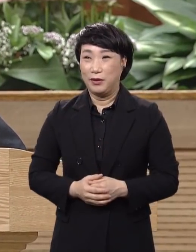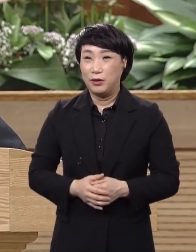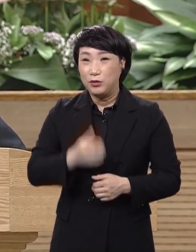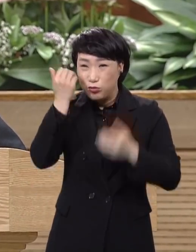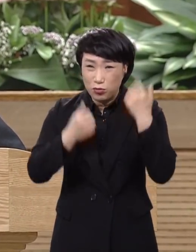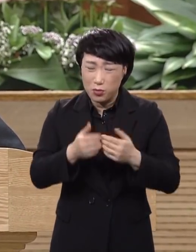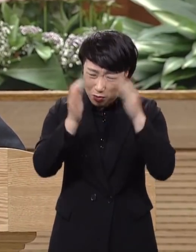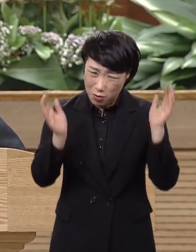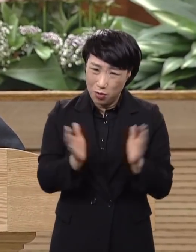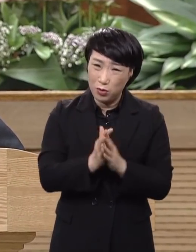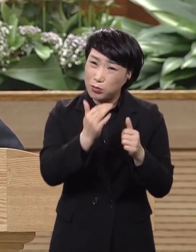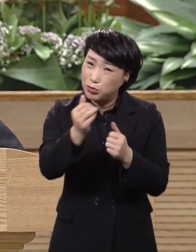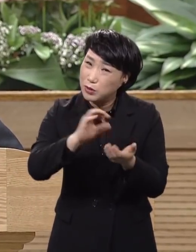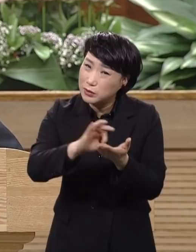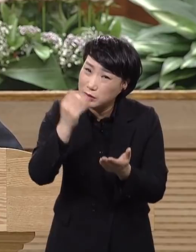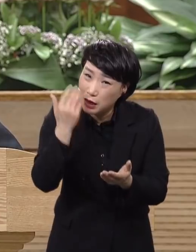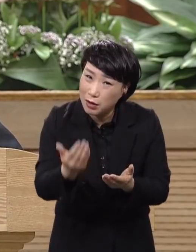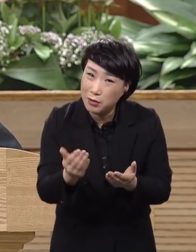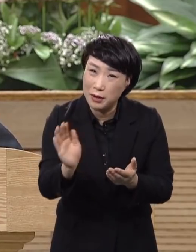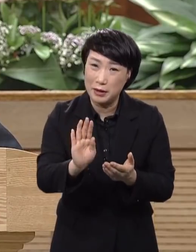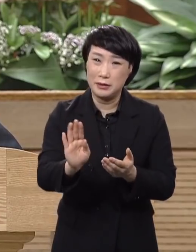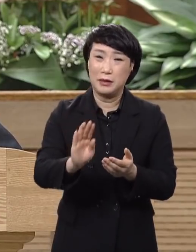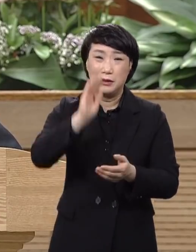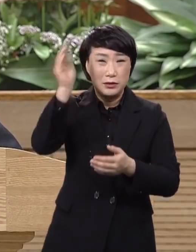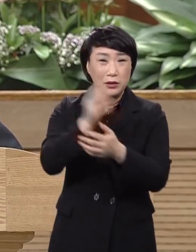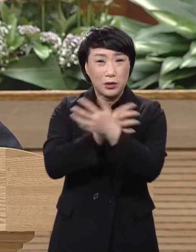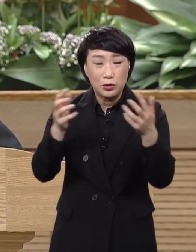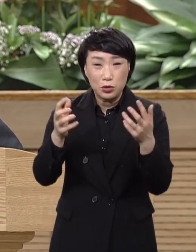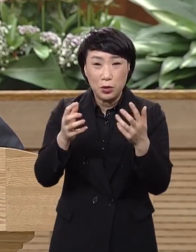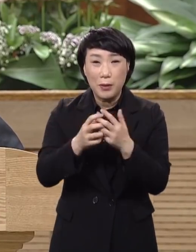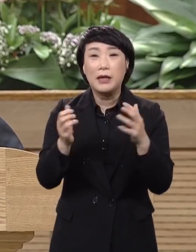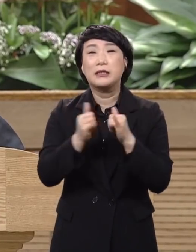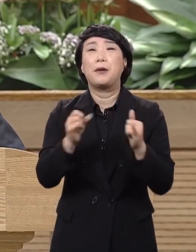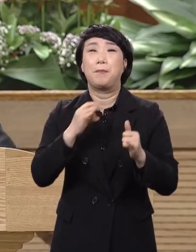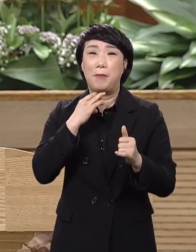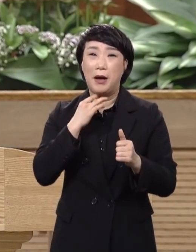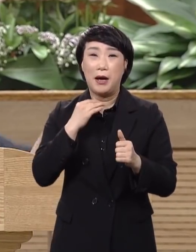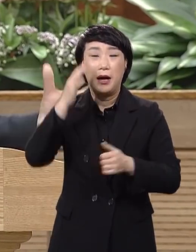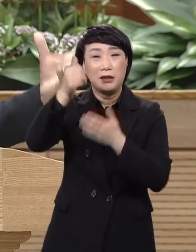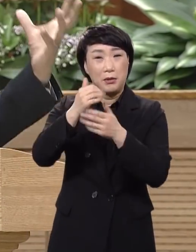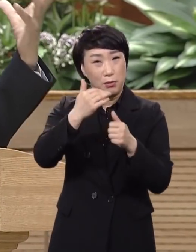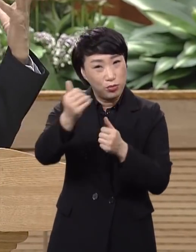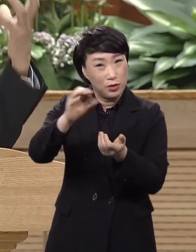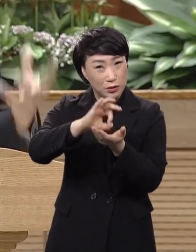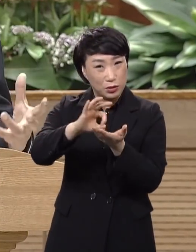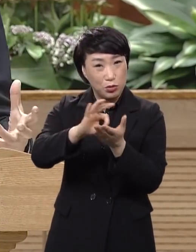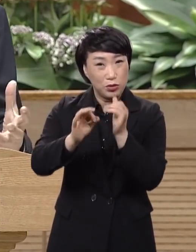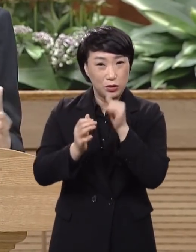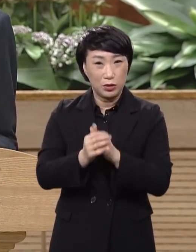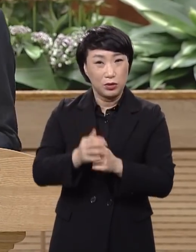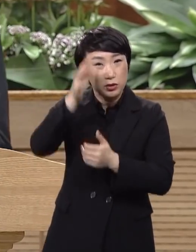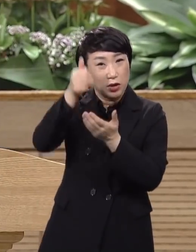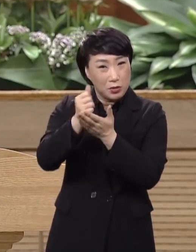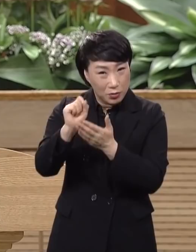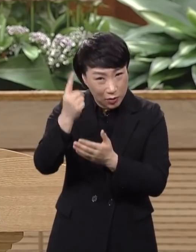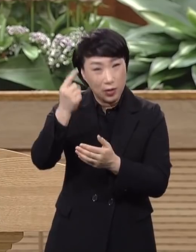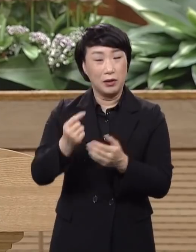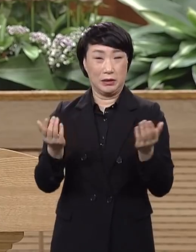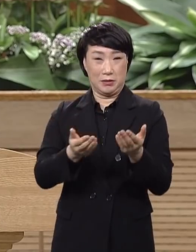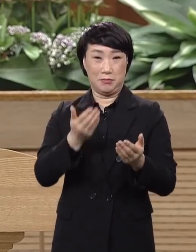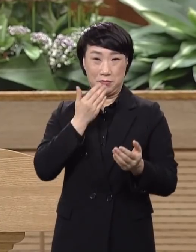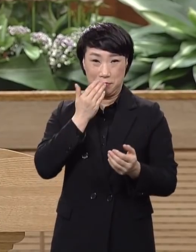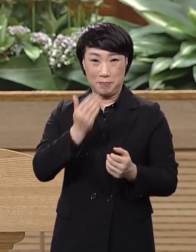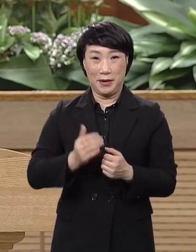아무나 그렇거느냐? 성령이 충만한 사람만 성령에 의해서 할 수 있는